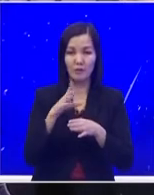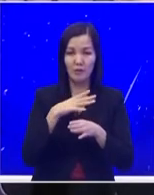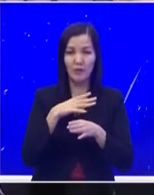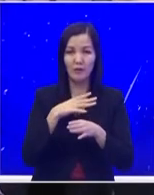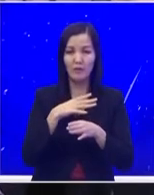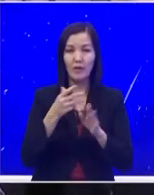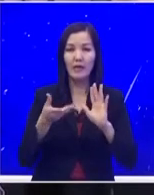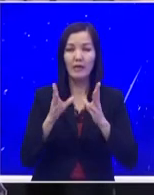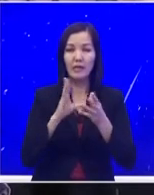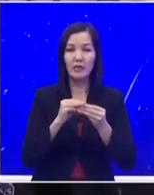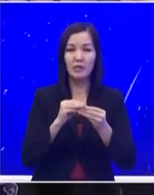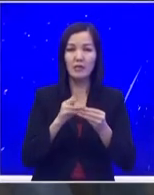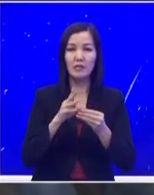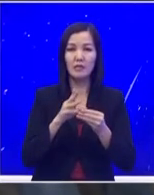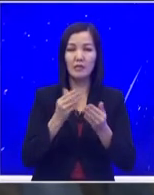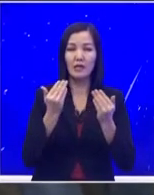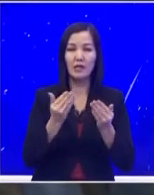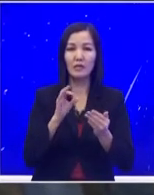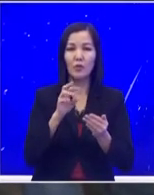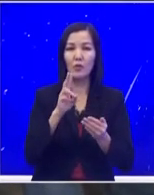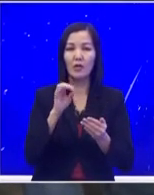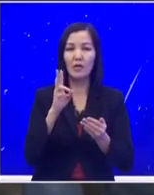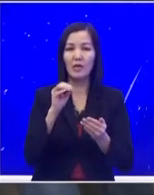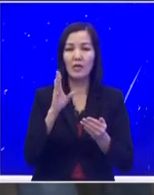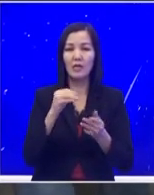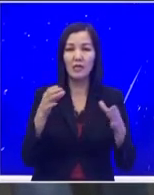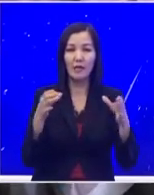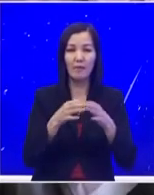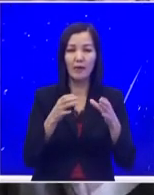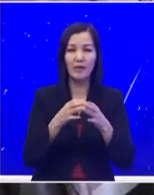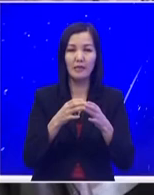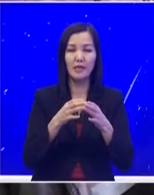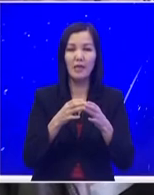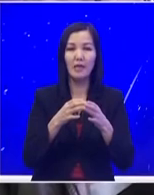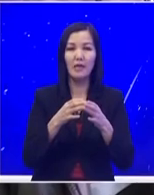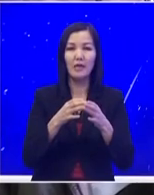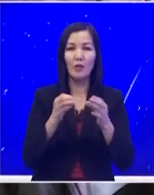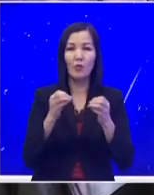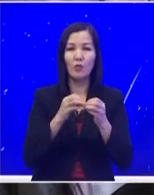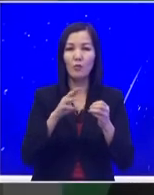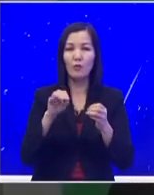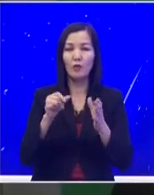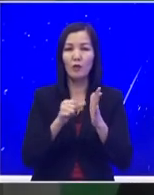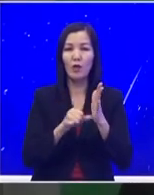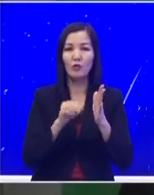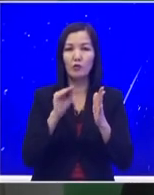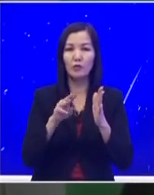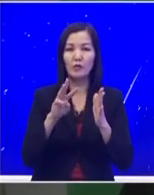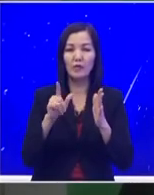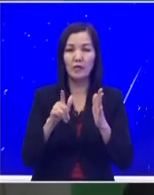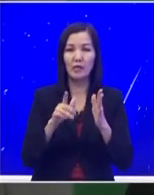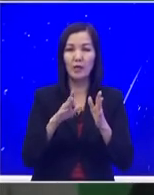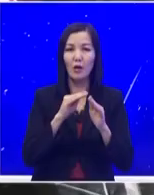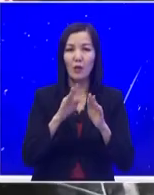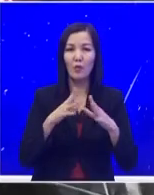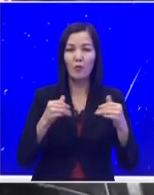болатын. Нәтижесінде Өркенет Construction компаниясы бұл қайғыға бейжай қарамай 10 миллион 600 мың теңгеге көпбалалы